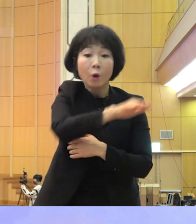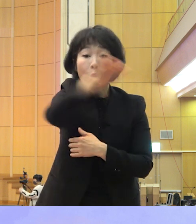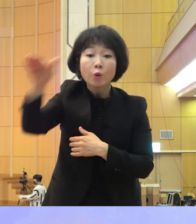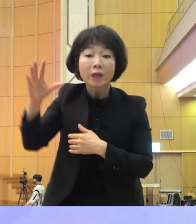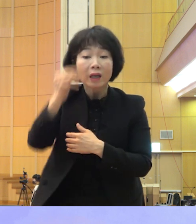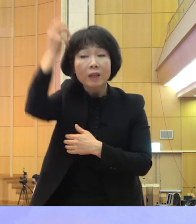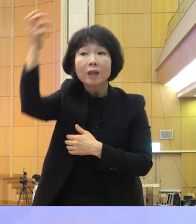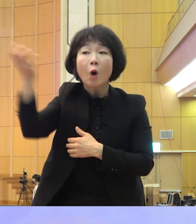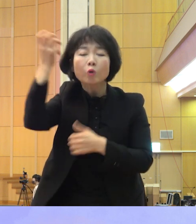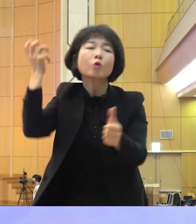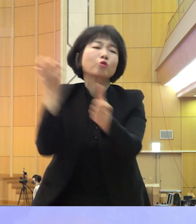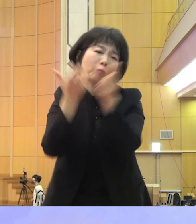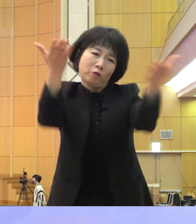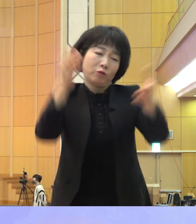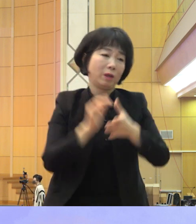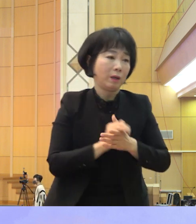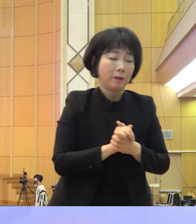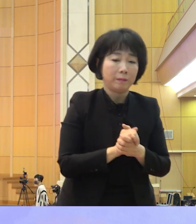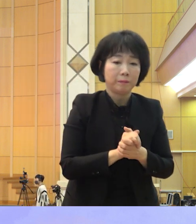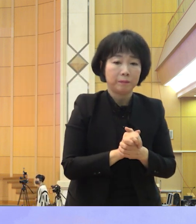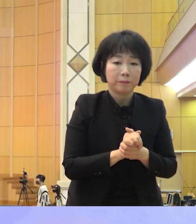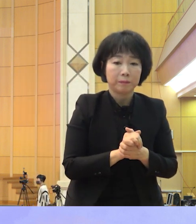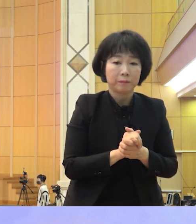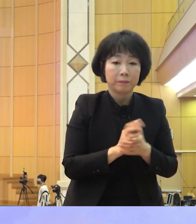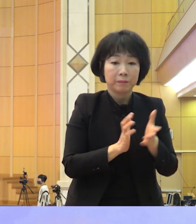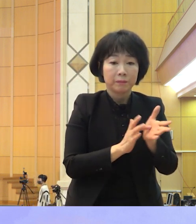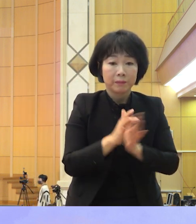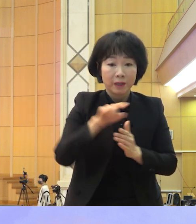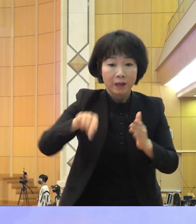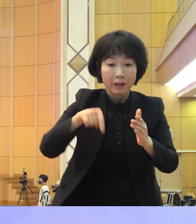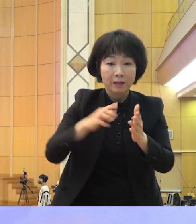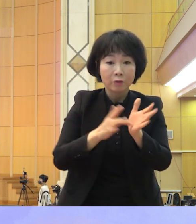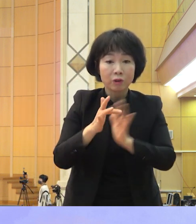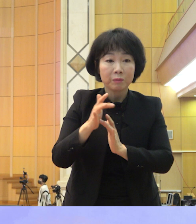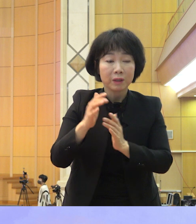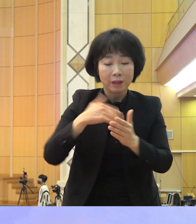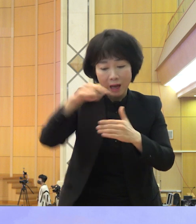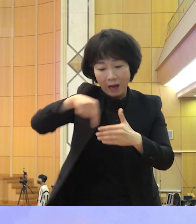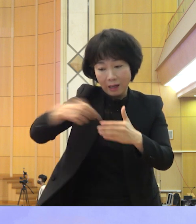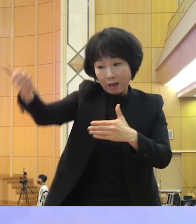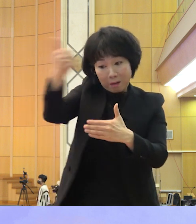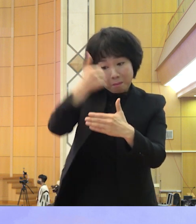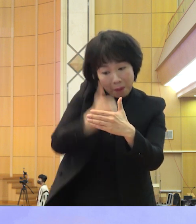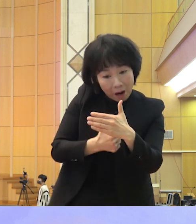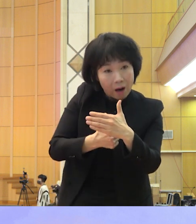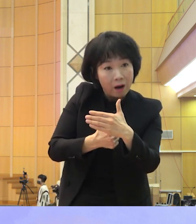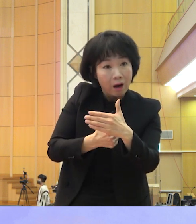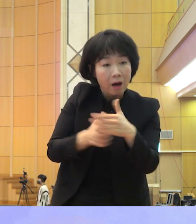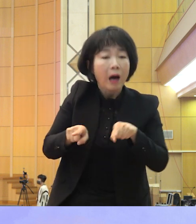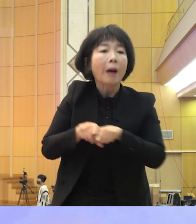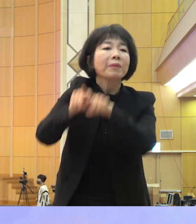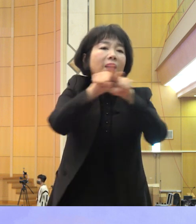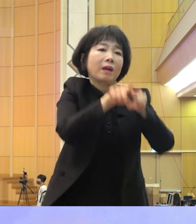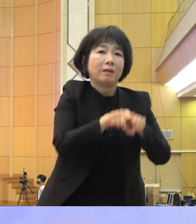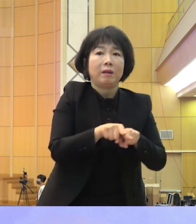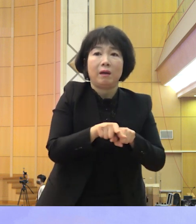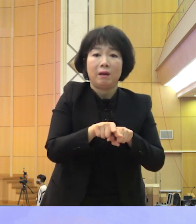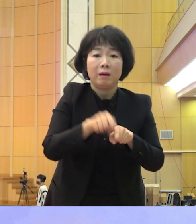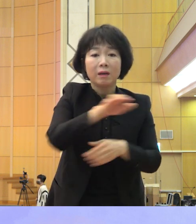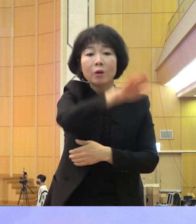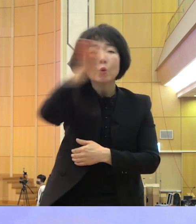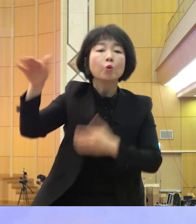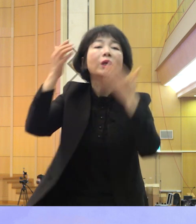성령으로 말미암아 예수님이 내 안에 있고 예수님이 내 안에 있고 내가 예수 안에 있다는 걸 어떻게 알지? 우리에게